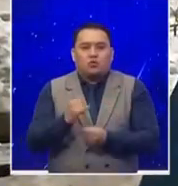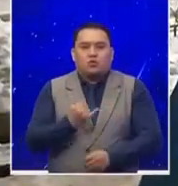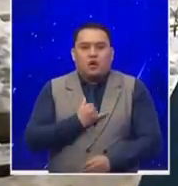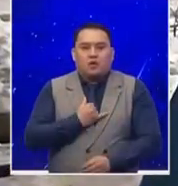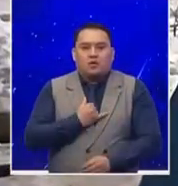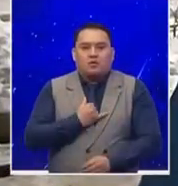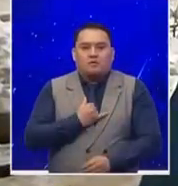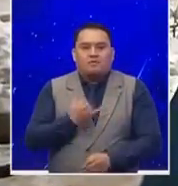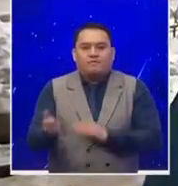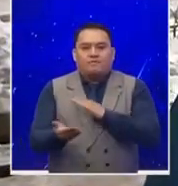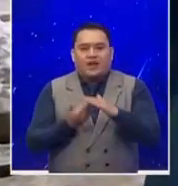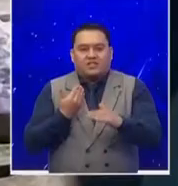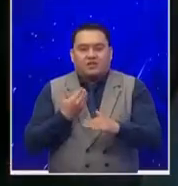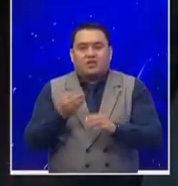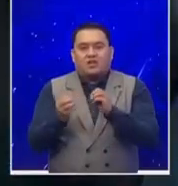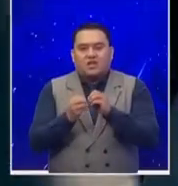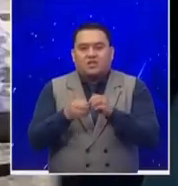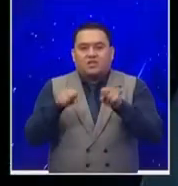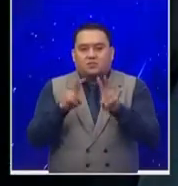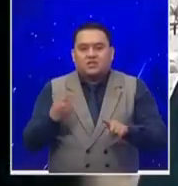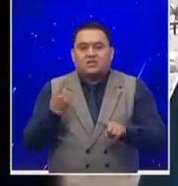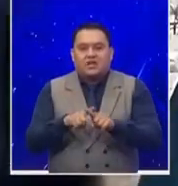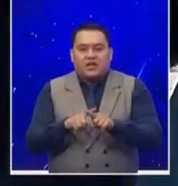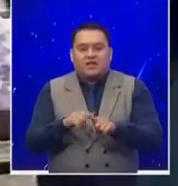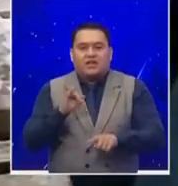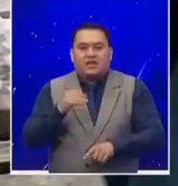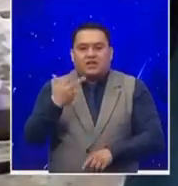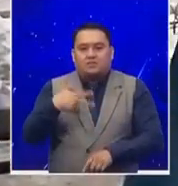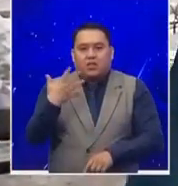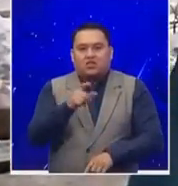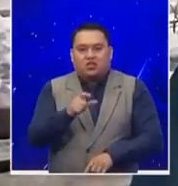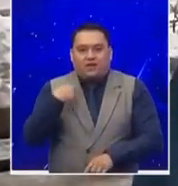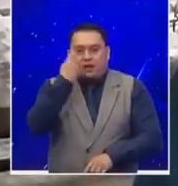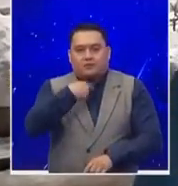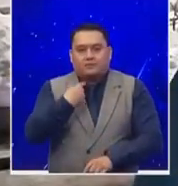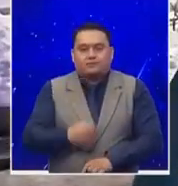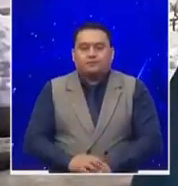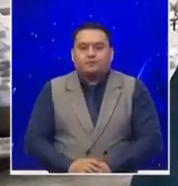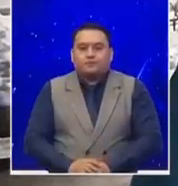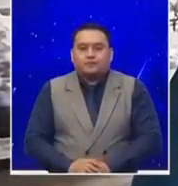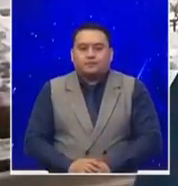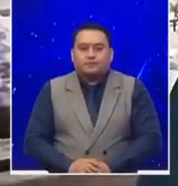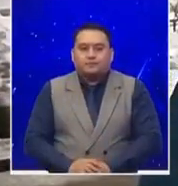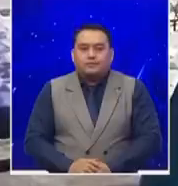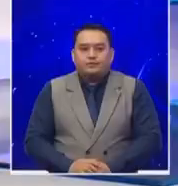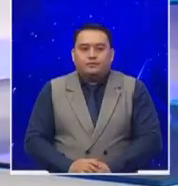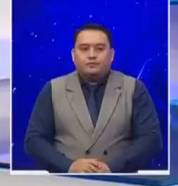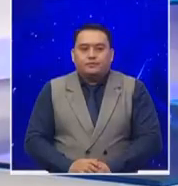по данному вызову было привлечено 10 единиц техники и 35 человек личного состава.